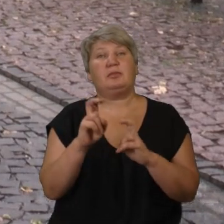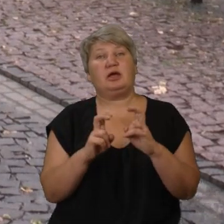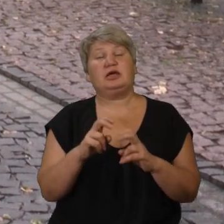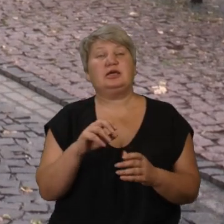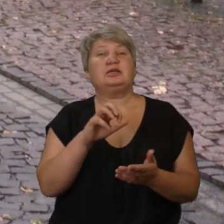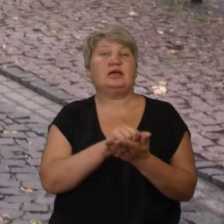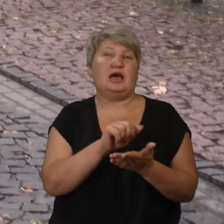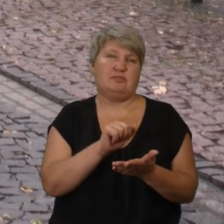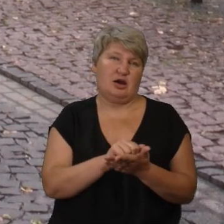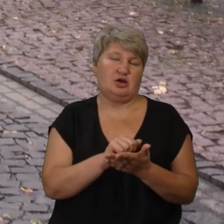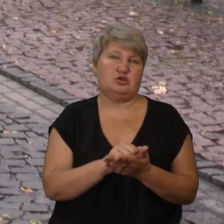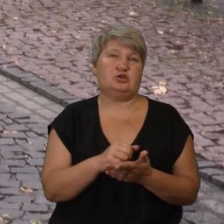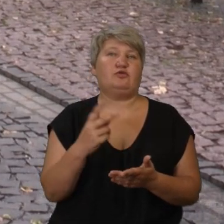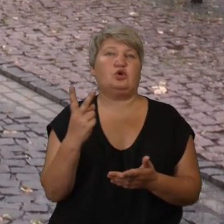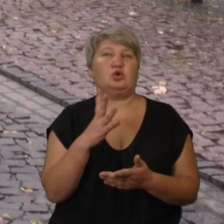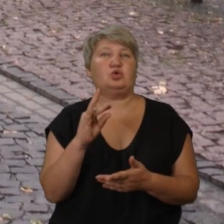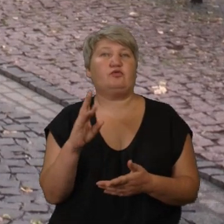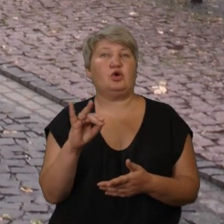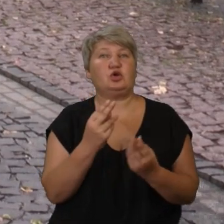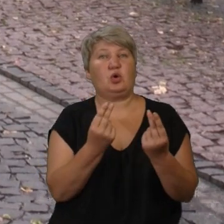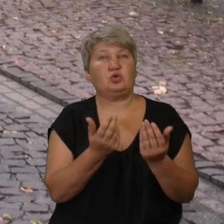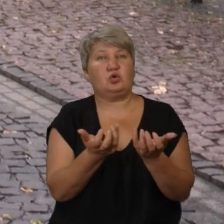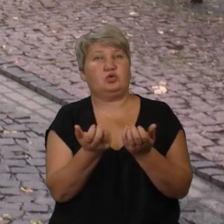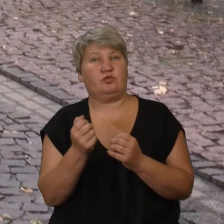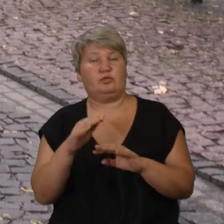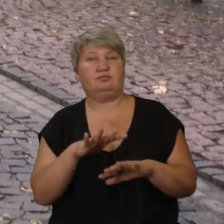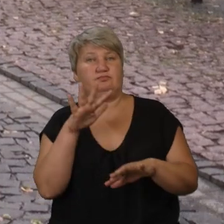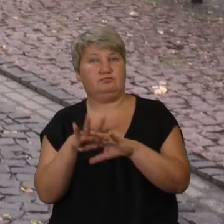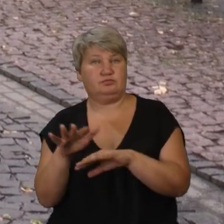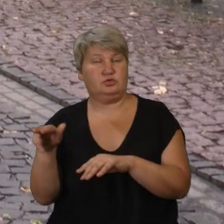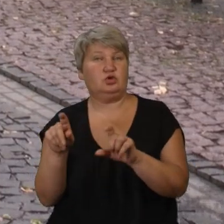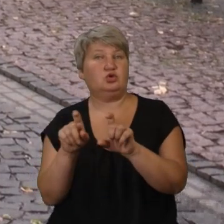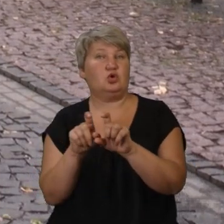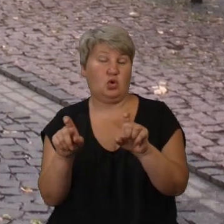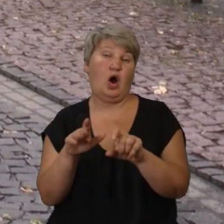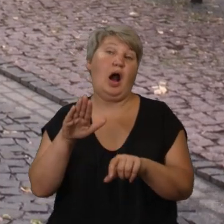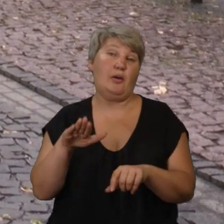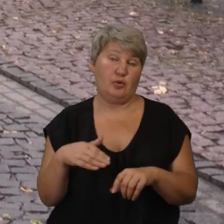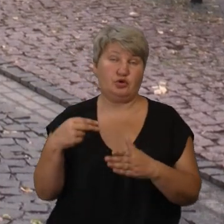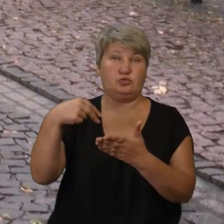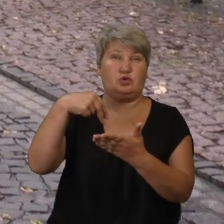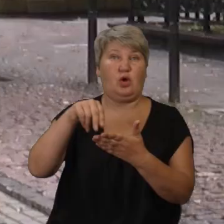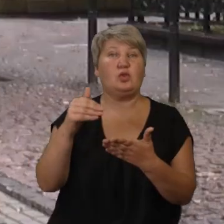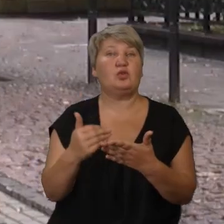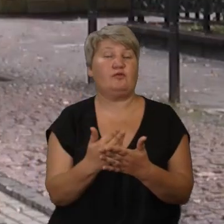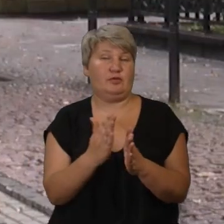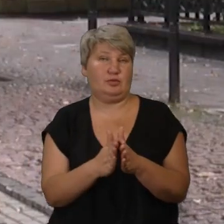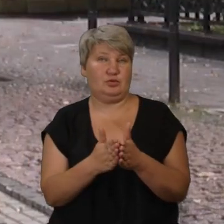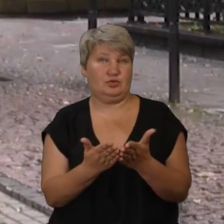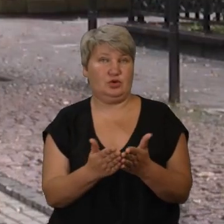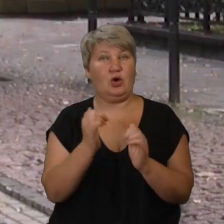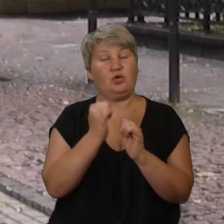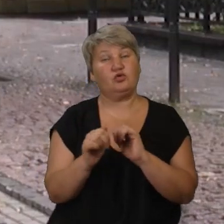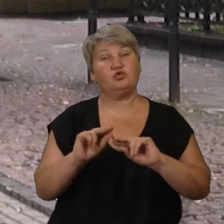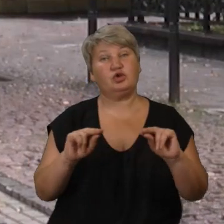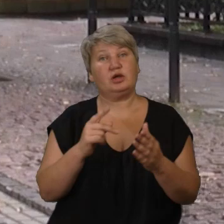сировиною за кошти які вони отримують вони кладуть на поточний рахунок школи і потім за ці кошти закуповують нові підручники кожен вчитель